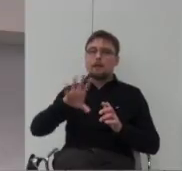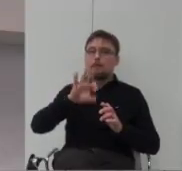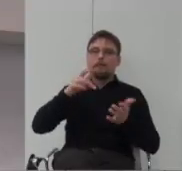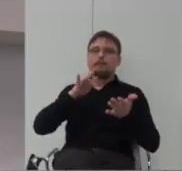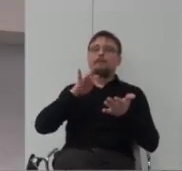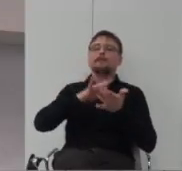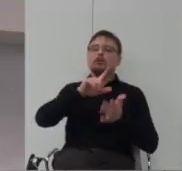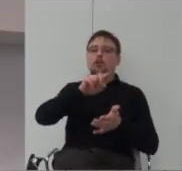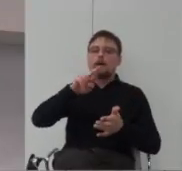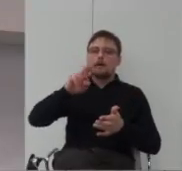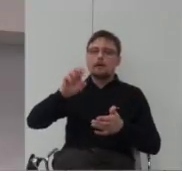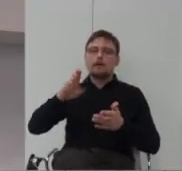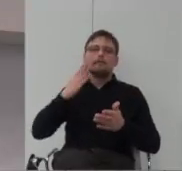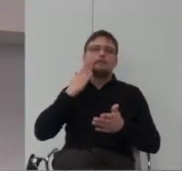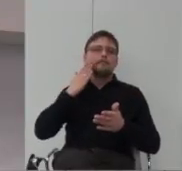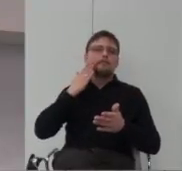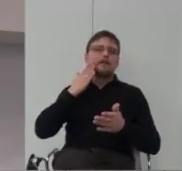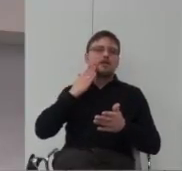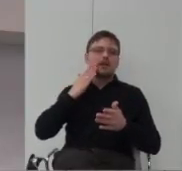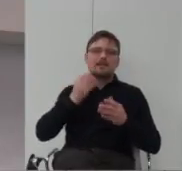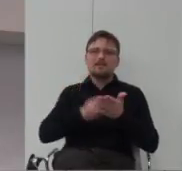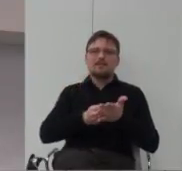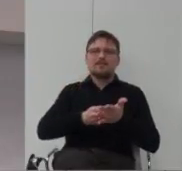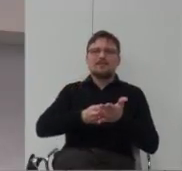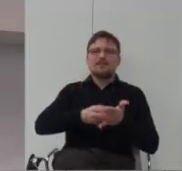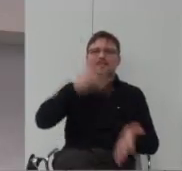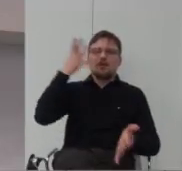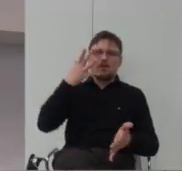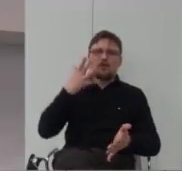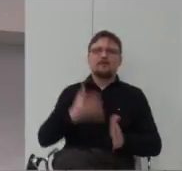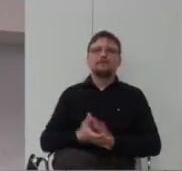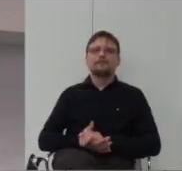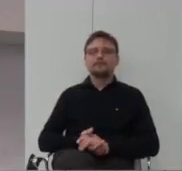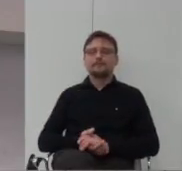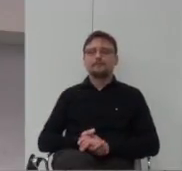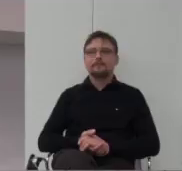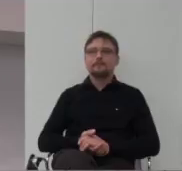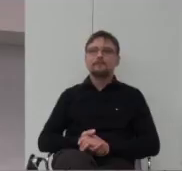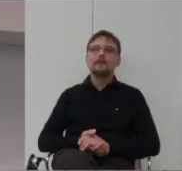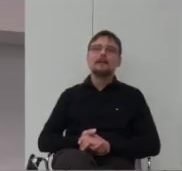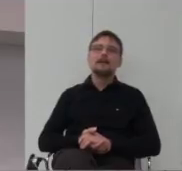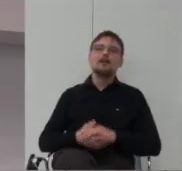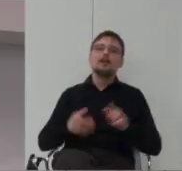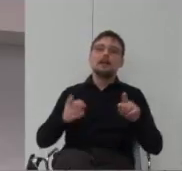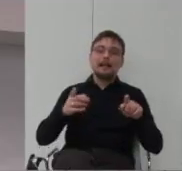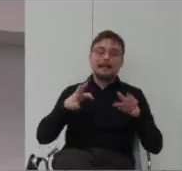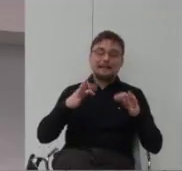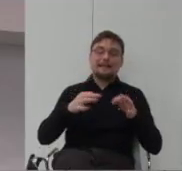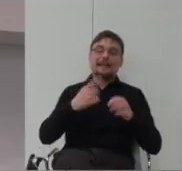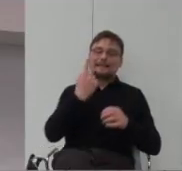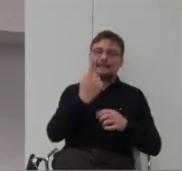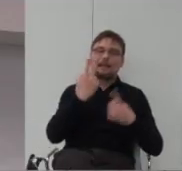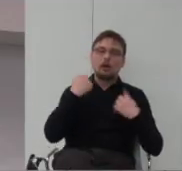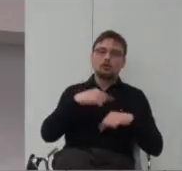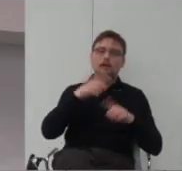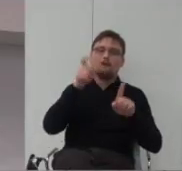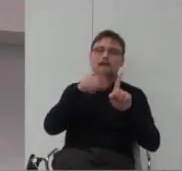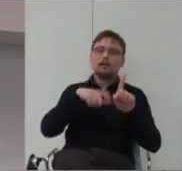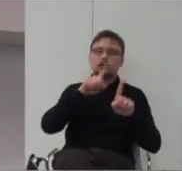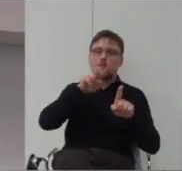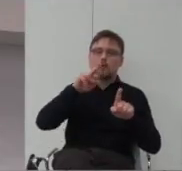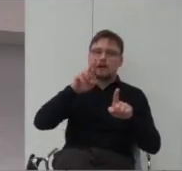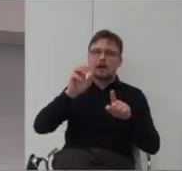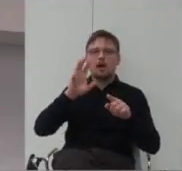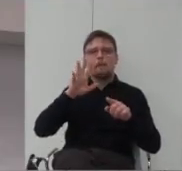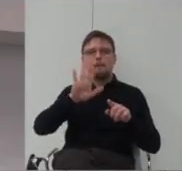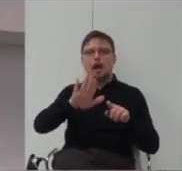Największą popularnością cieszą się w Zurichu, gdzie rosnące ceny mieszkań oraz stale zwiększająca się powierzchnia przypadająca